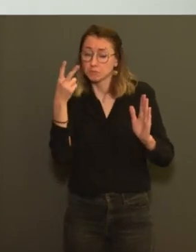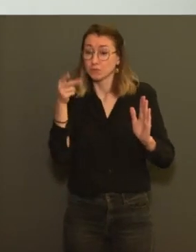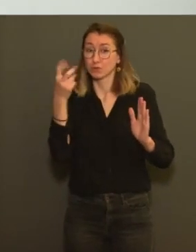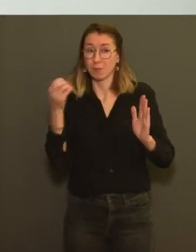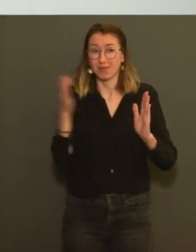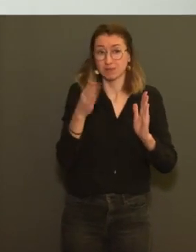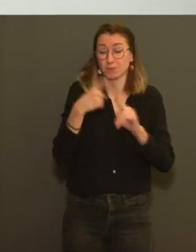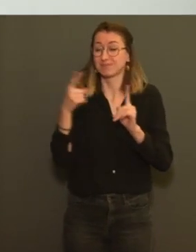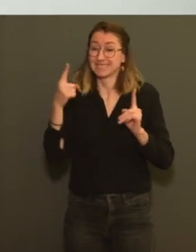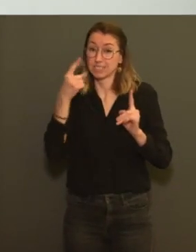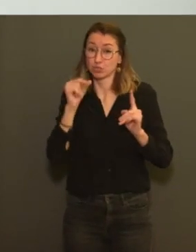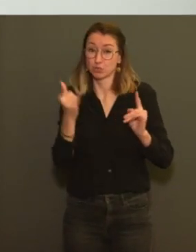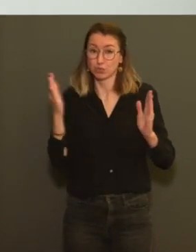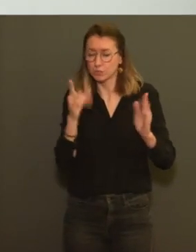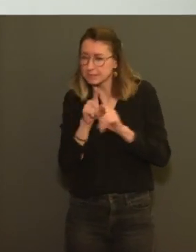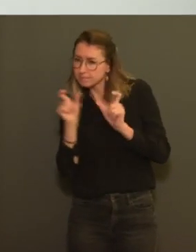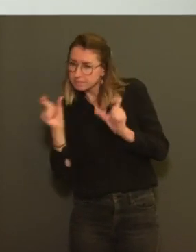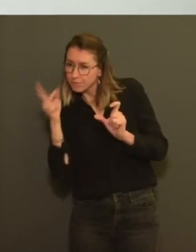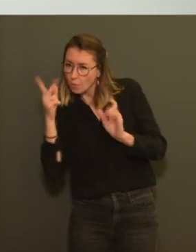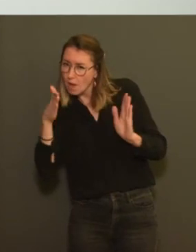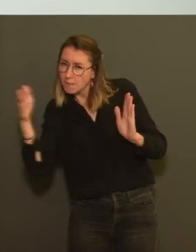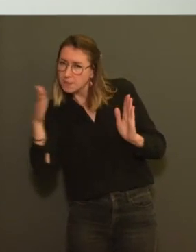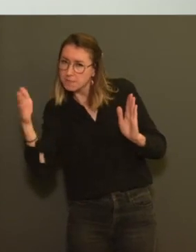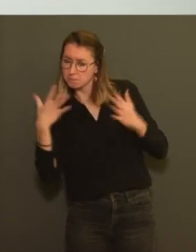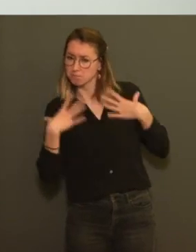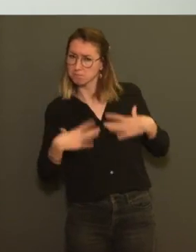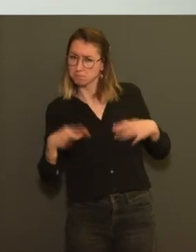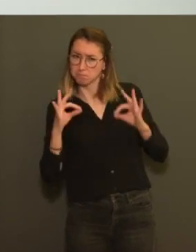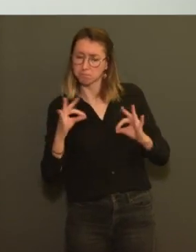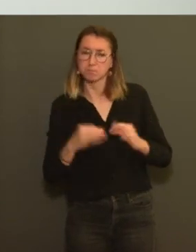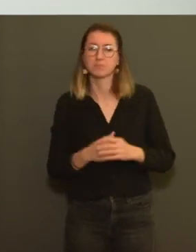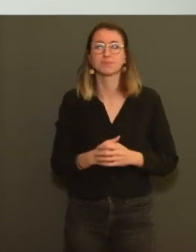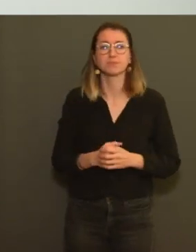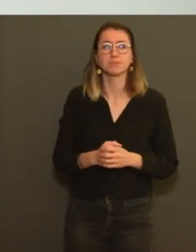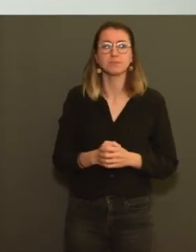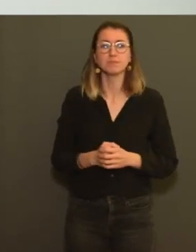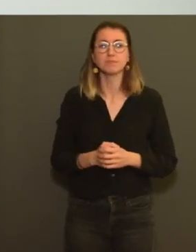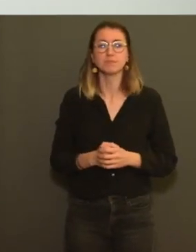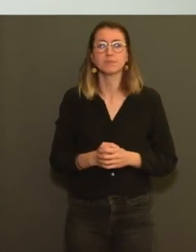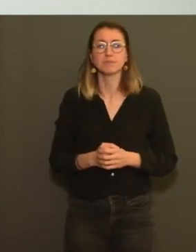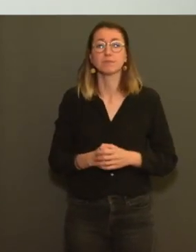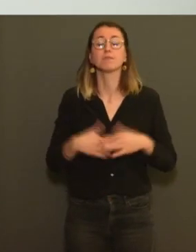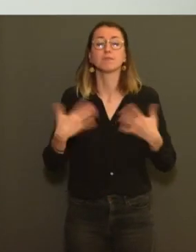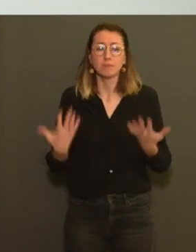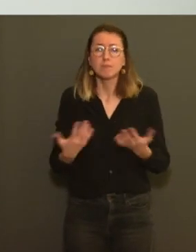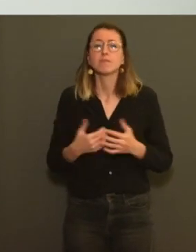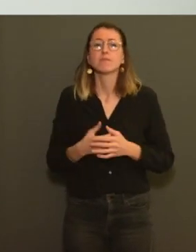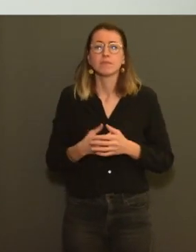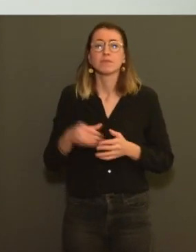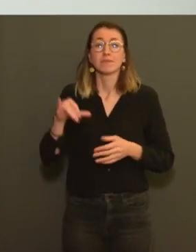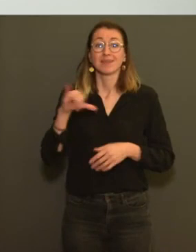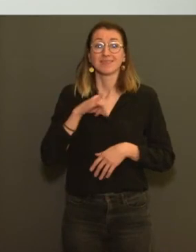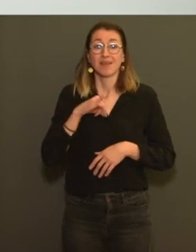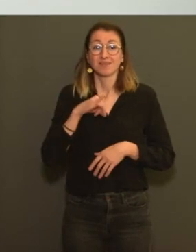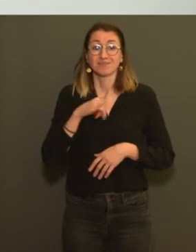Ce que l'on sait par rapport aux 10 jours de quarantaine, c'est qu'entre J10 et J14, donc les 4 jours qui suivent, moins